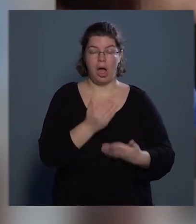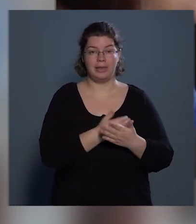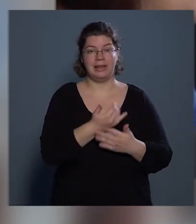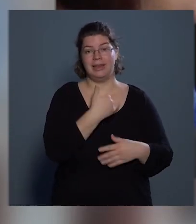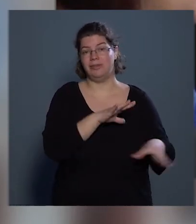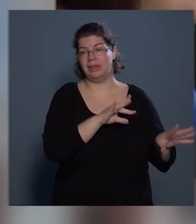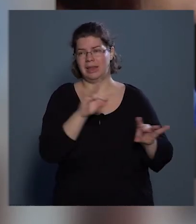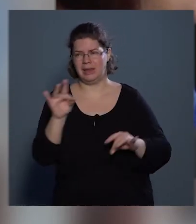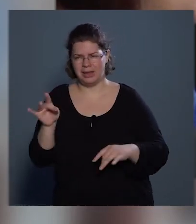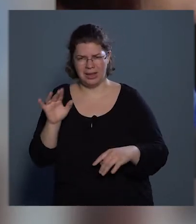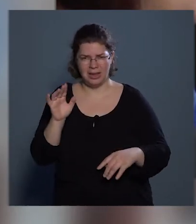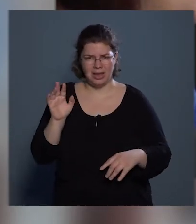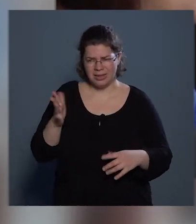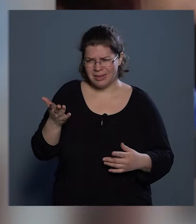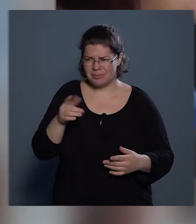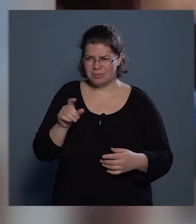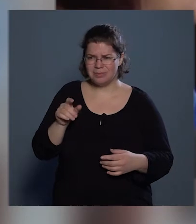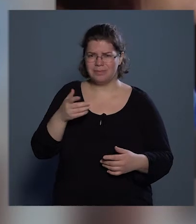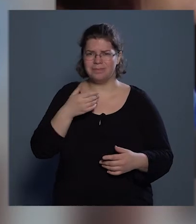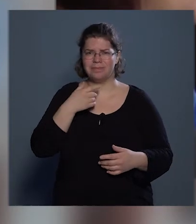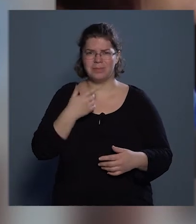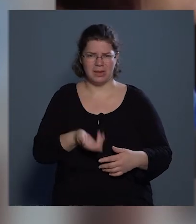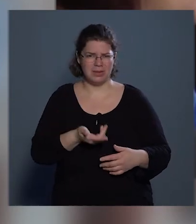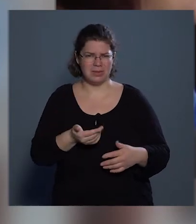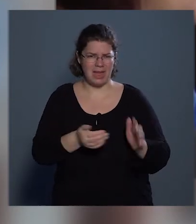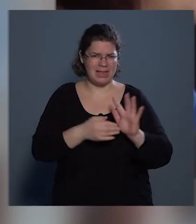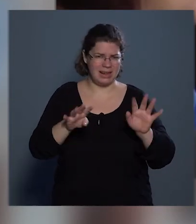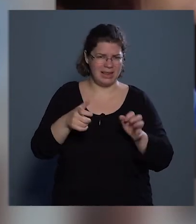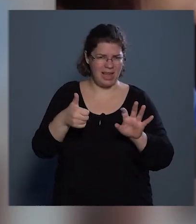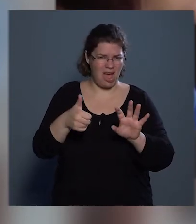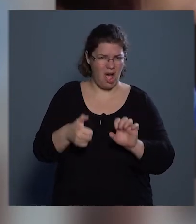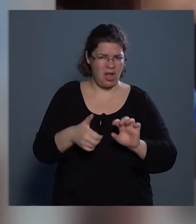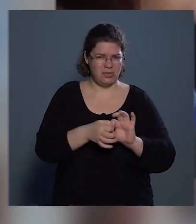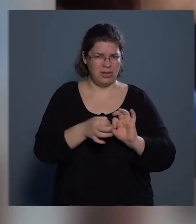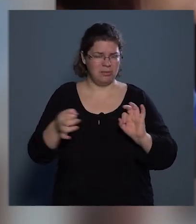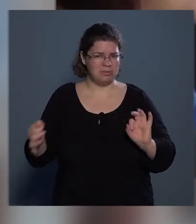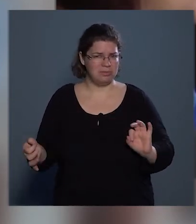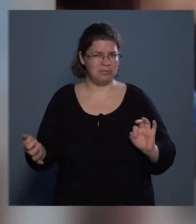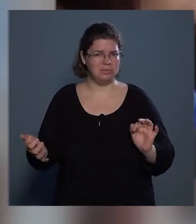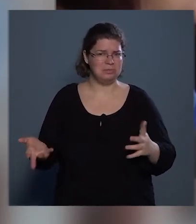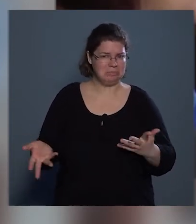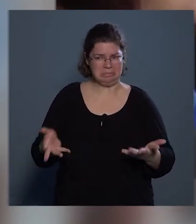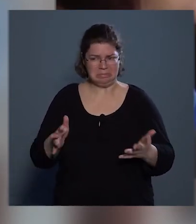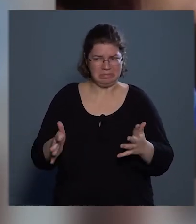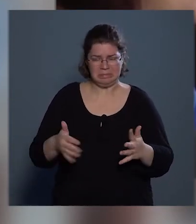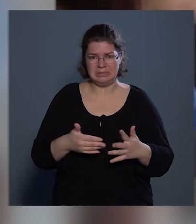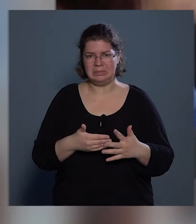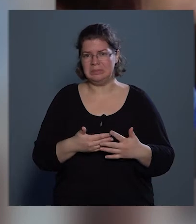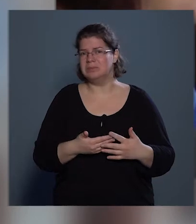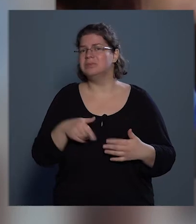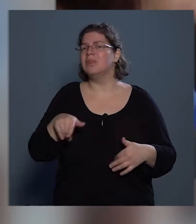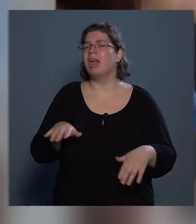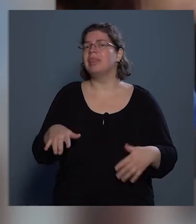a Szemetvel Zoltán 1960-at, mint ha mondott volna ugye a iskola létesülésére.